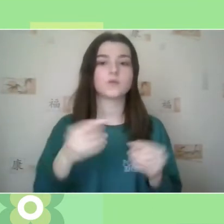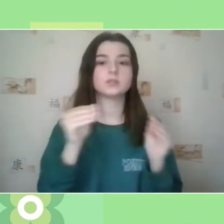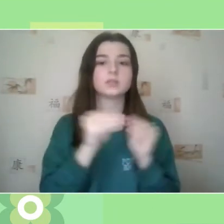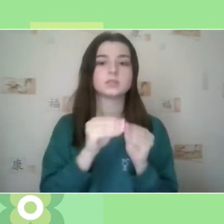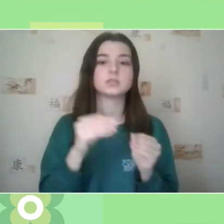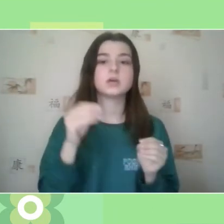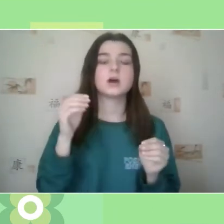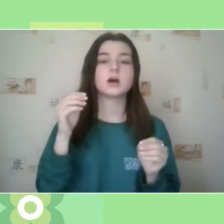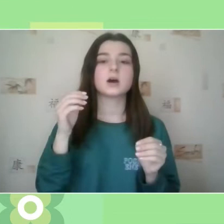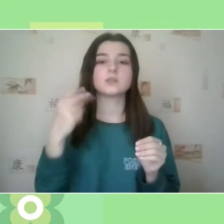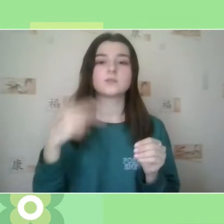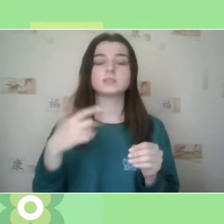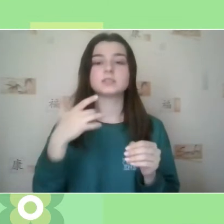підтримку